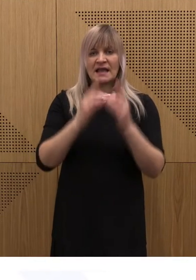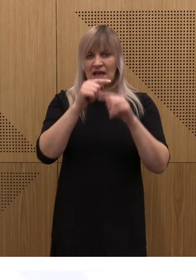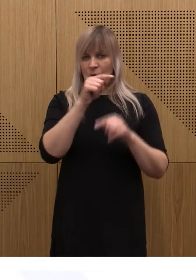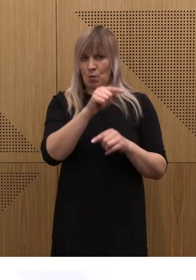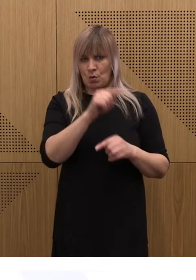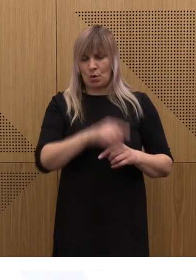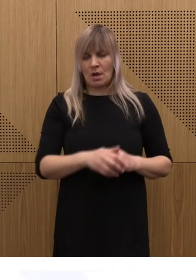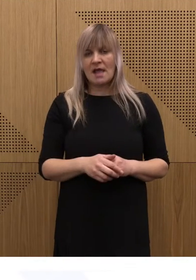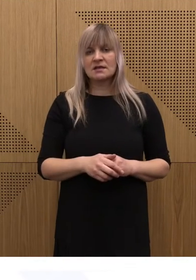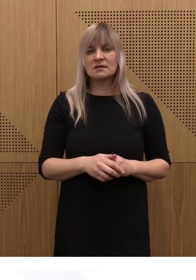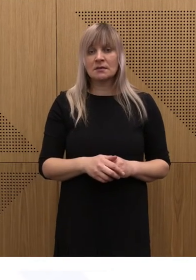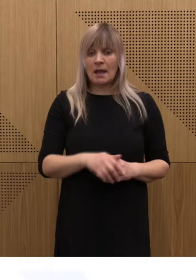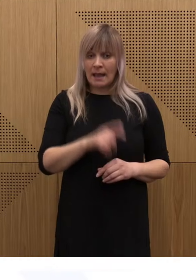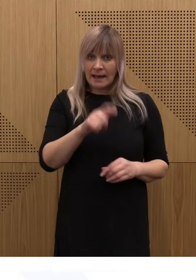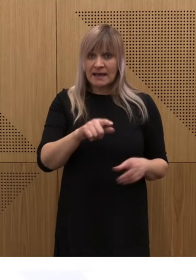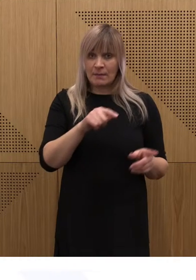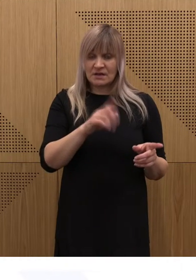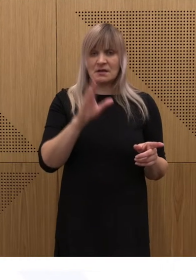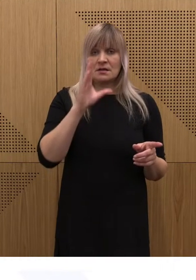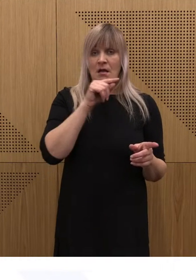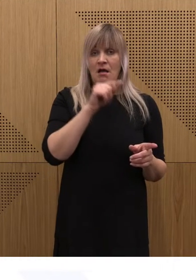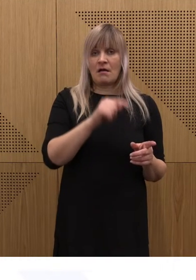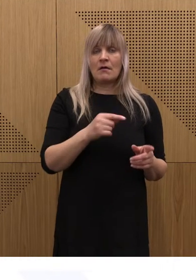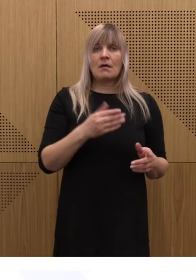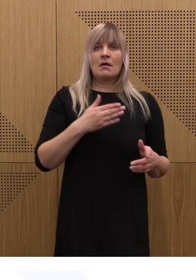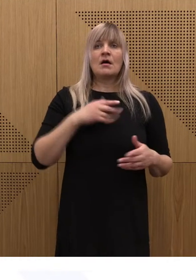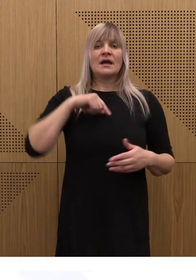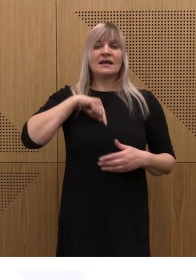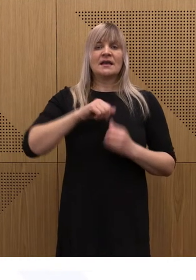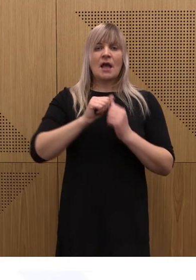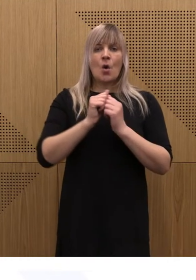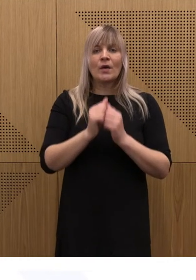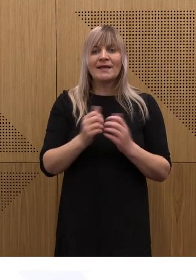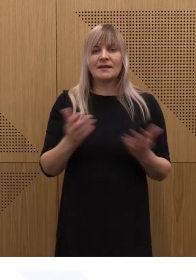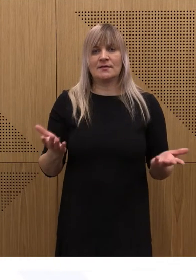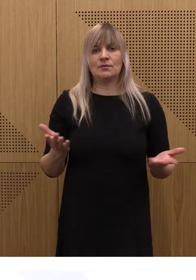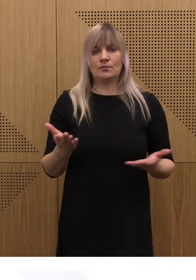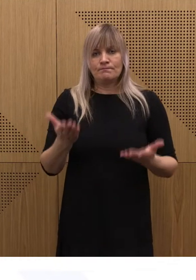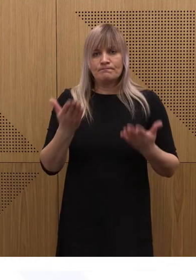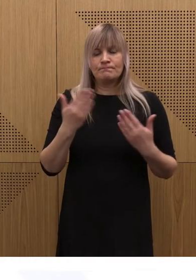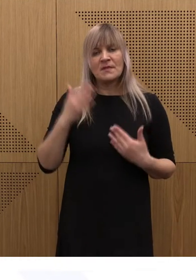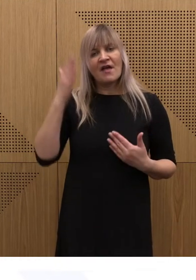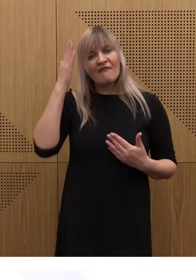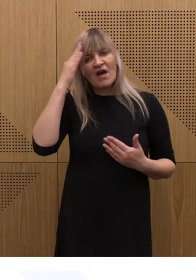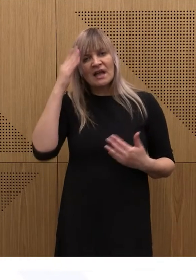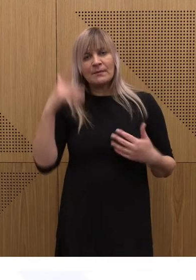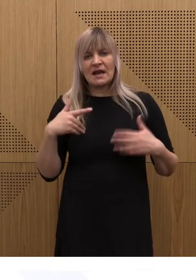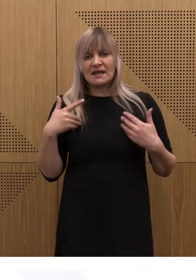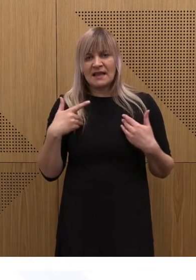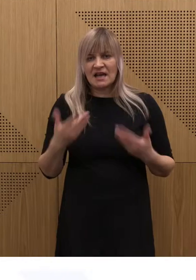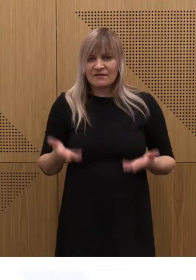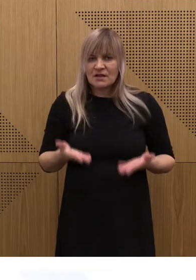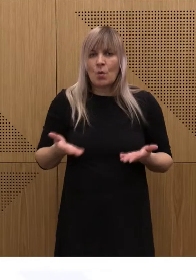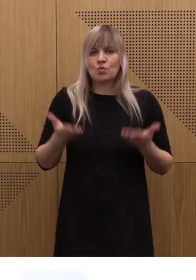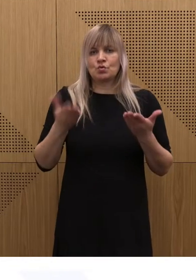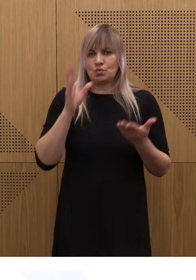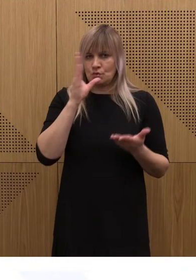kohad ja kus inimesed saavad hingehoidu , kus inimesed saavad vaimse tervise